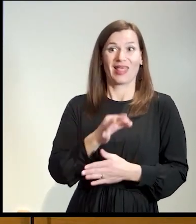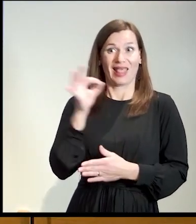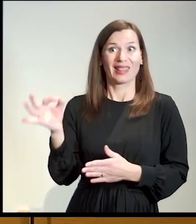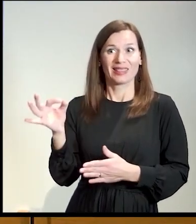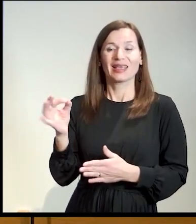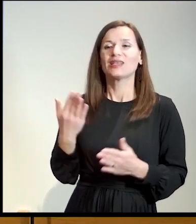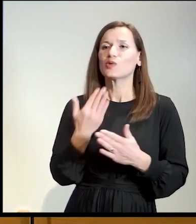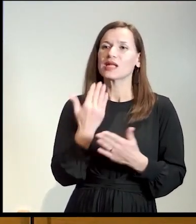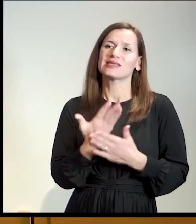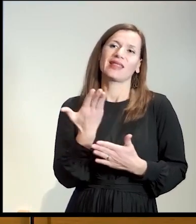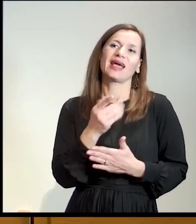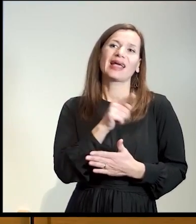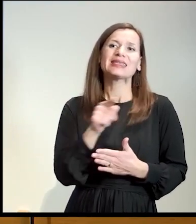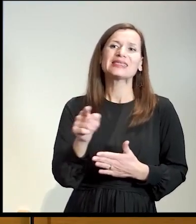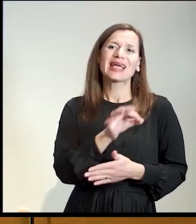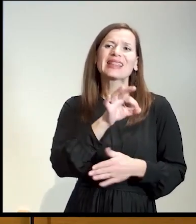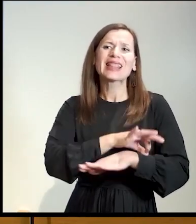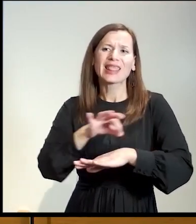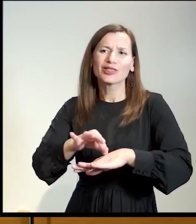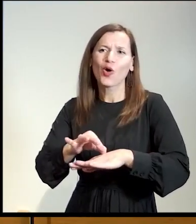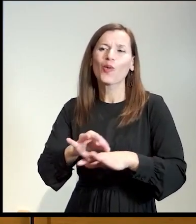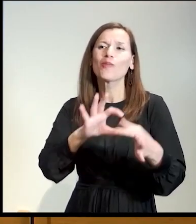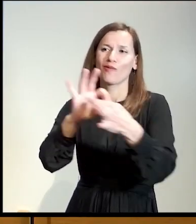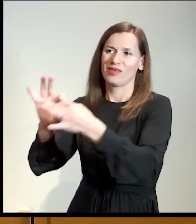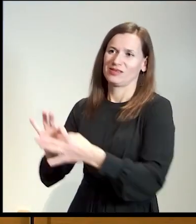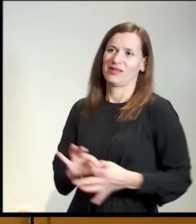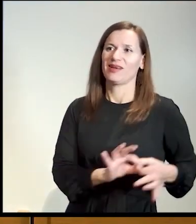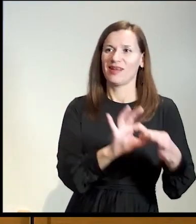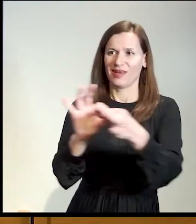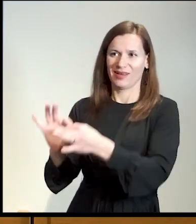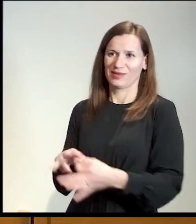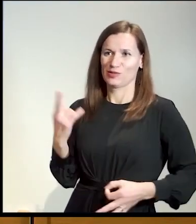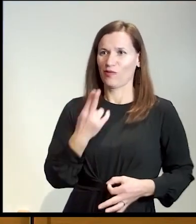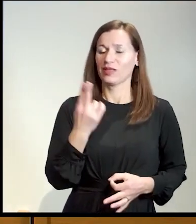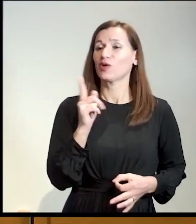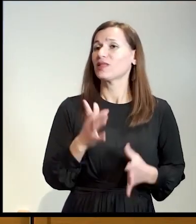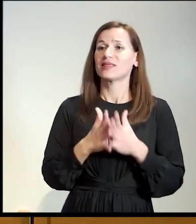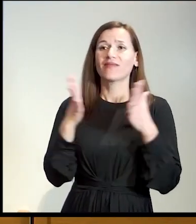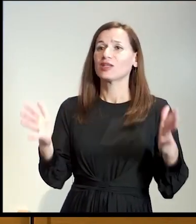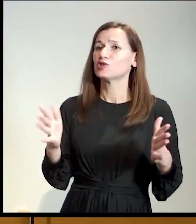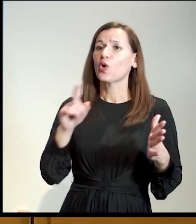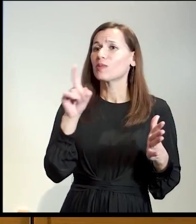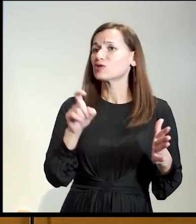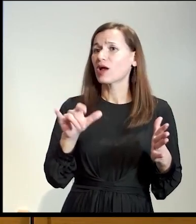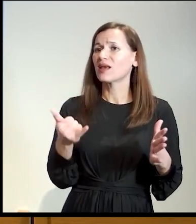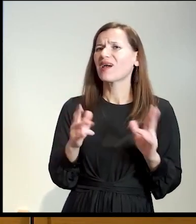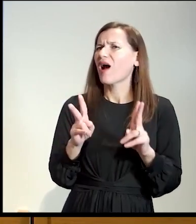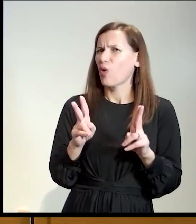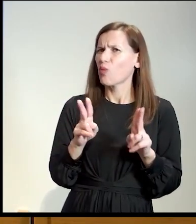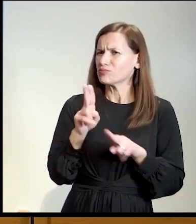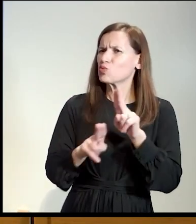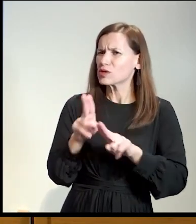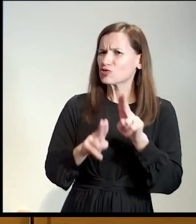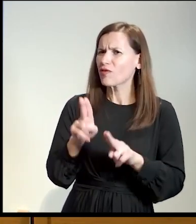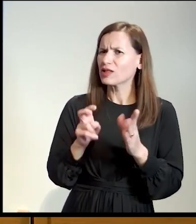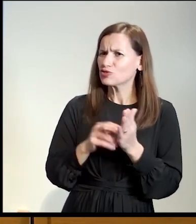tistih nekaj tednov povezala Slovenijo. In največje vprašanje je seveda, kako vzdrževati še